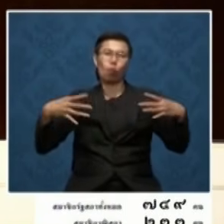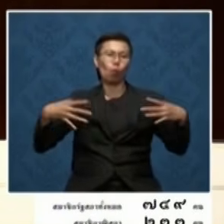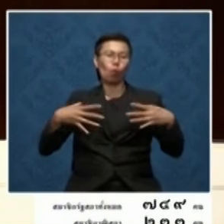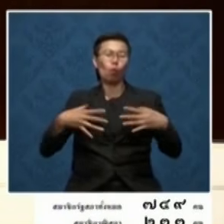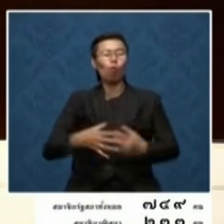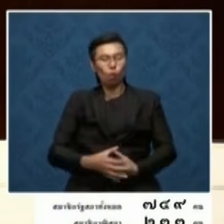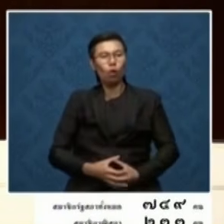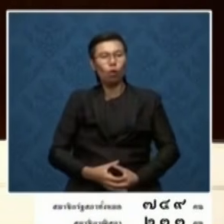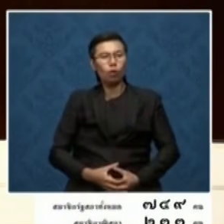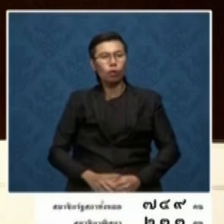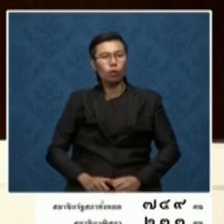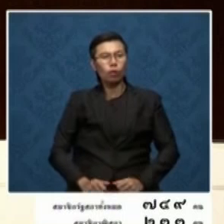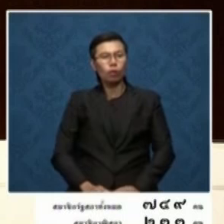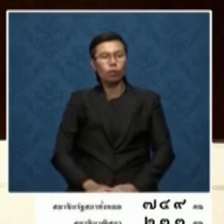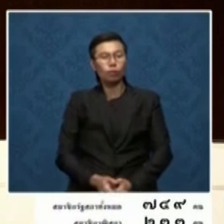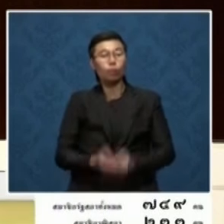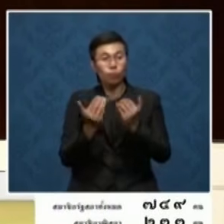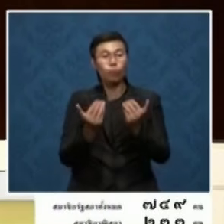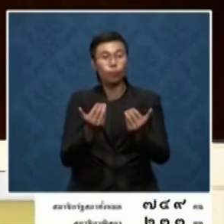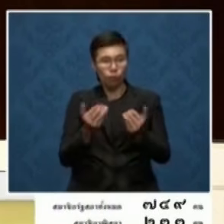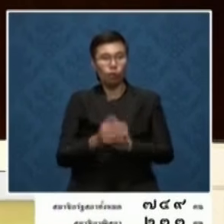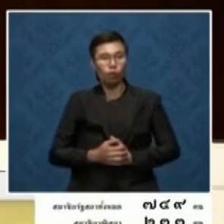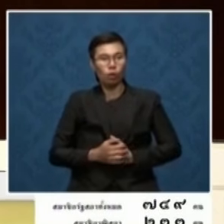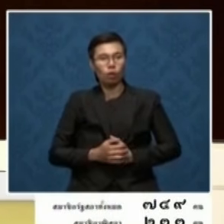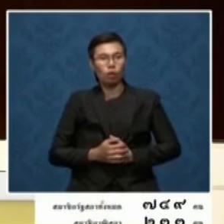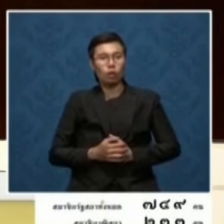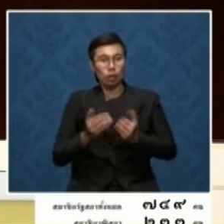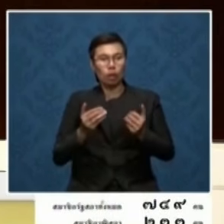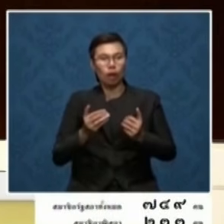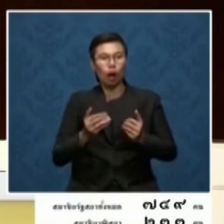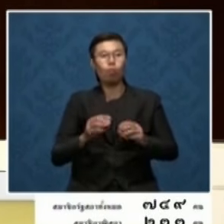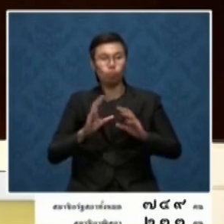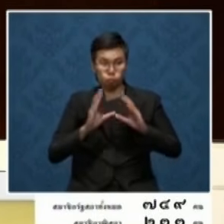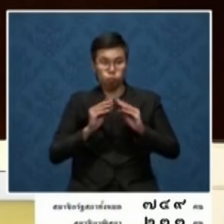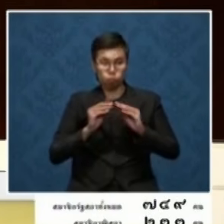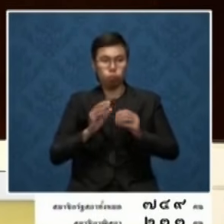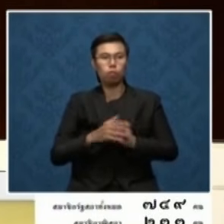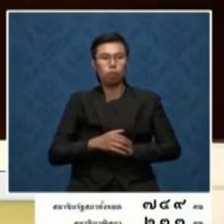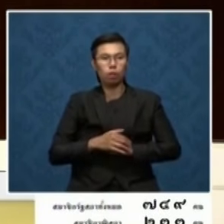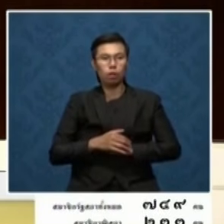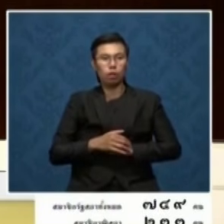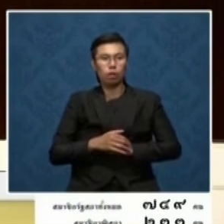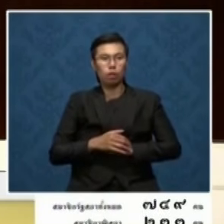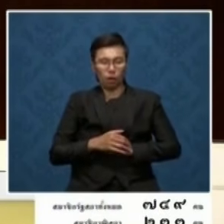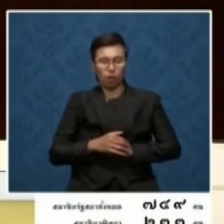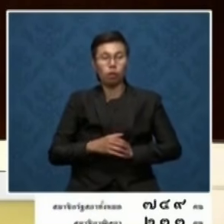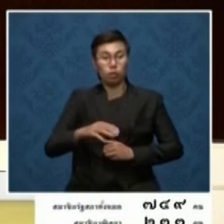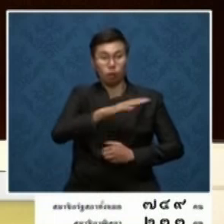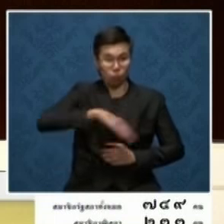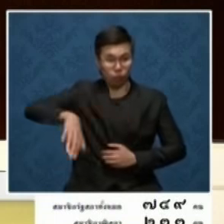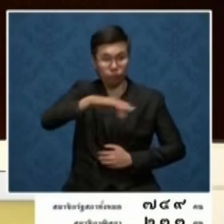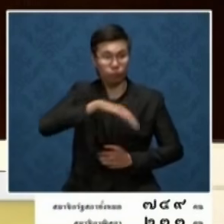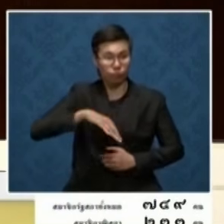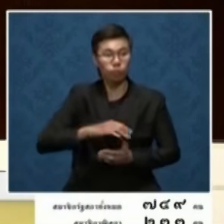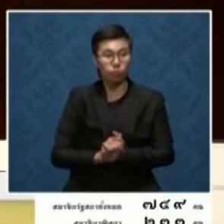ไปที่317ถามว่ามีใครบ้างคือจริงๆแล้วเนี่ยจาก312ต้องตัดทางด้านของท่านอาจารย์วันนอไปหนึ่ง